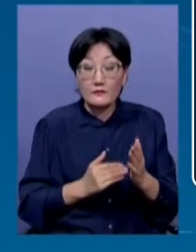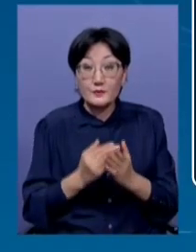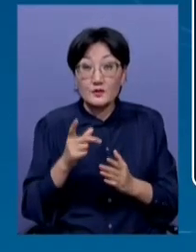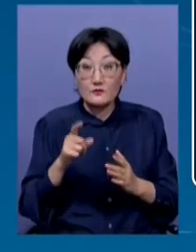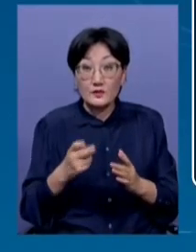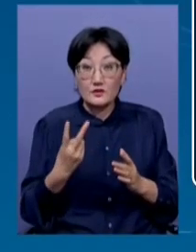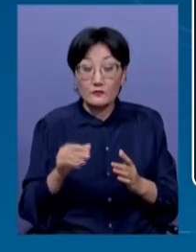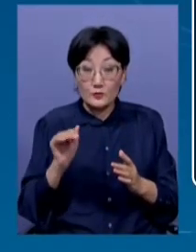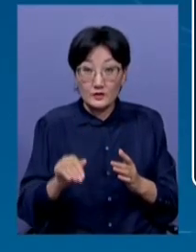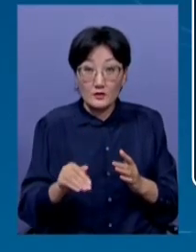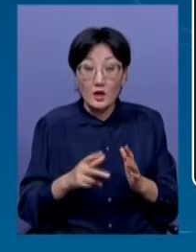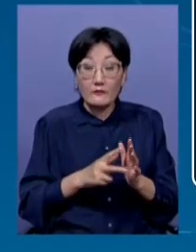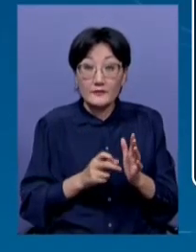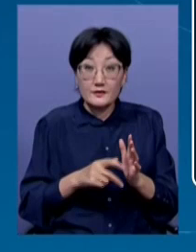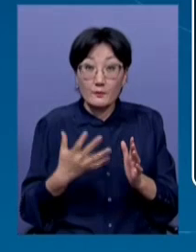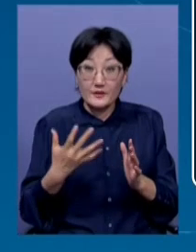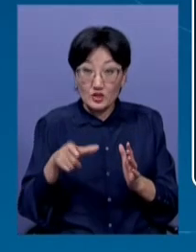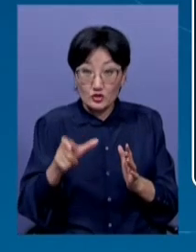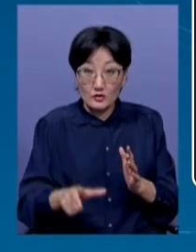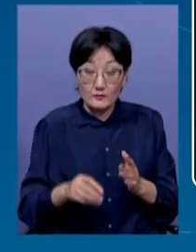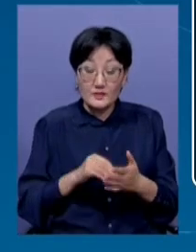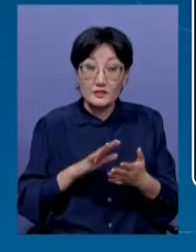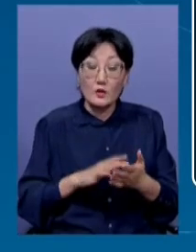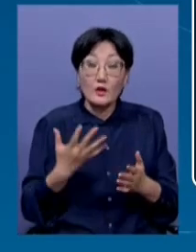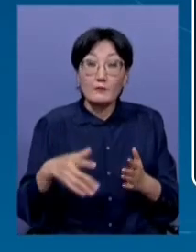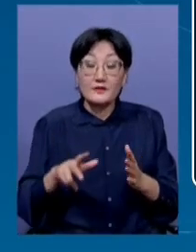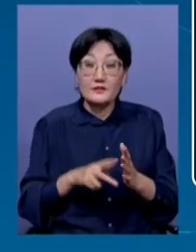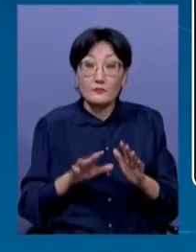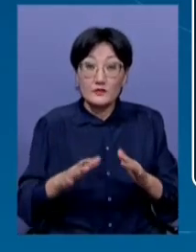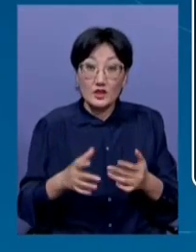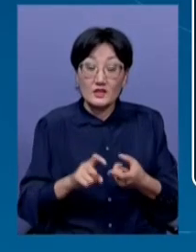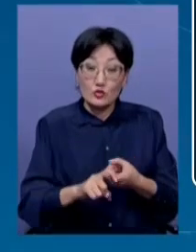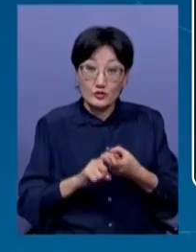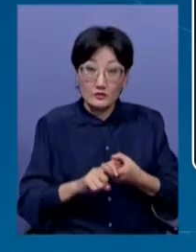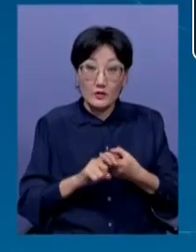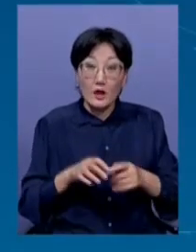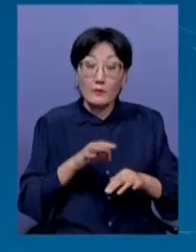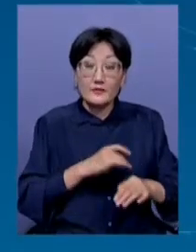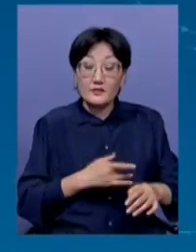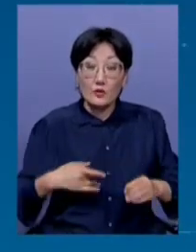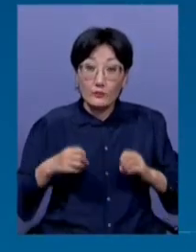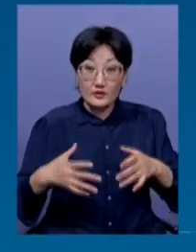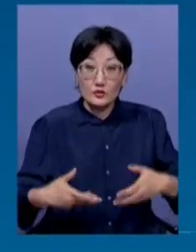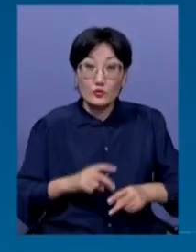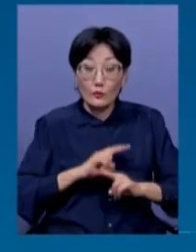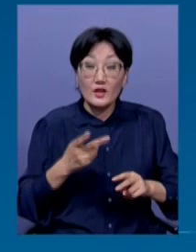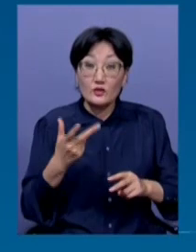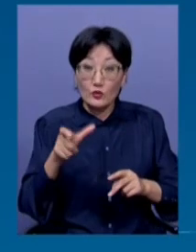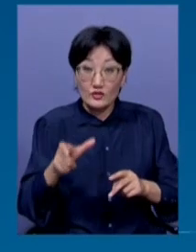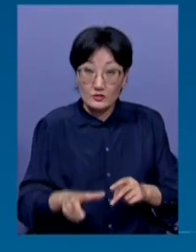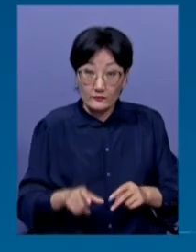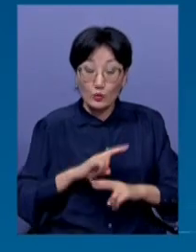до 102 805. Зафиксировано 58 случаев заражения. Пандемия унесла жизни еще 3